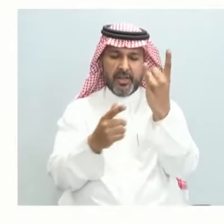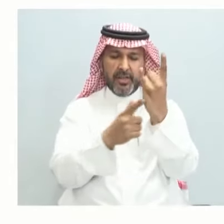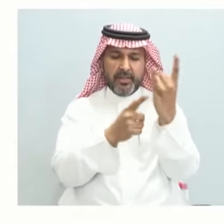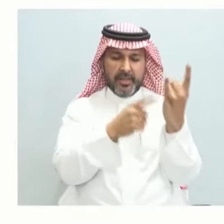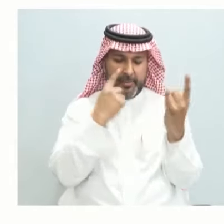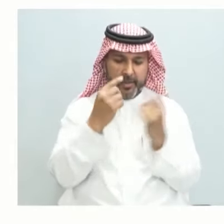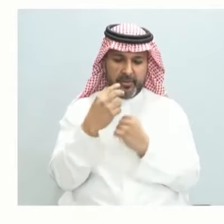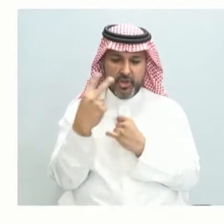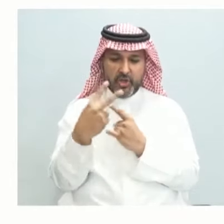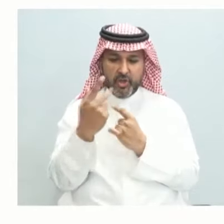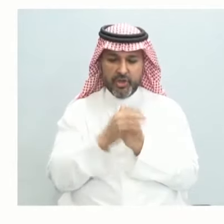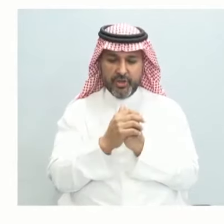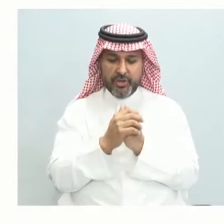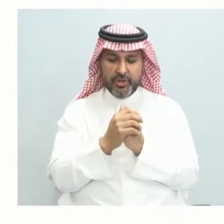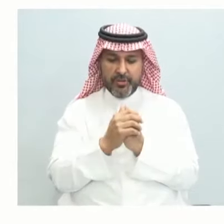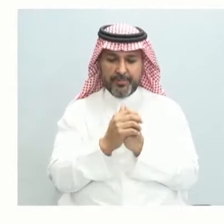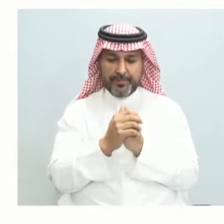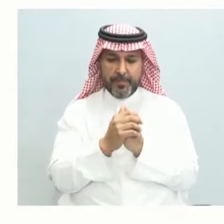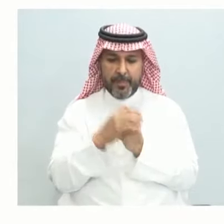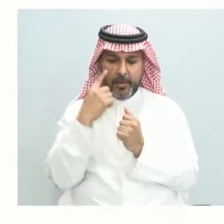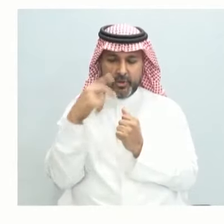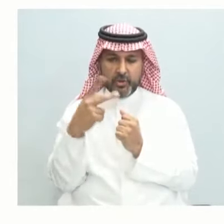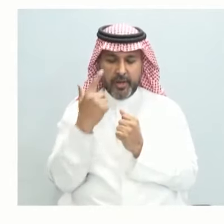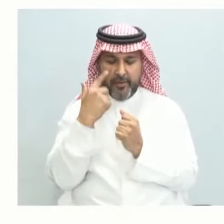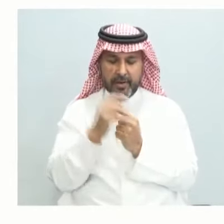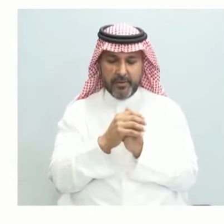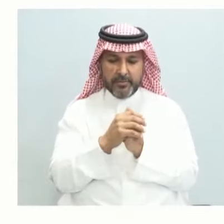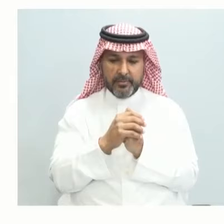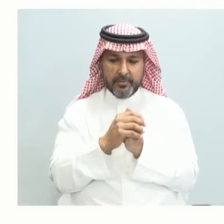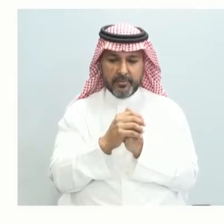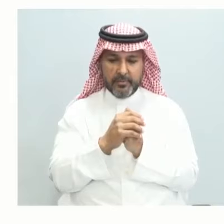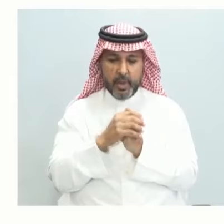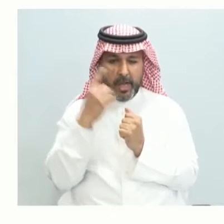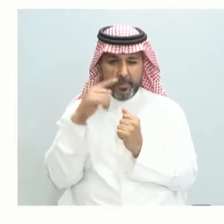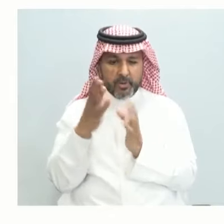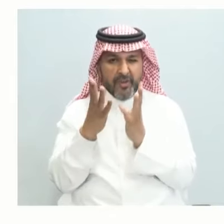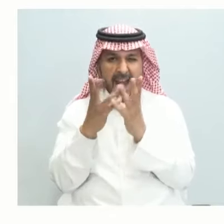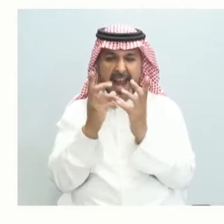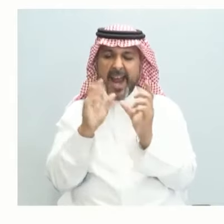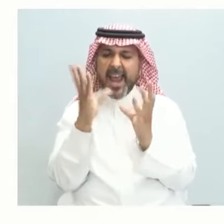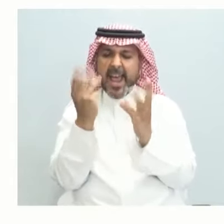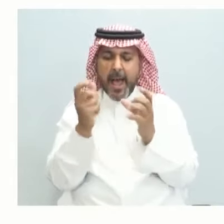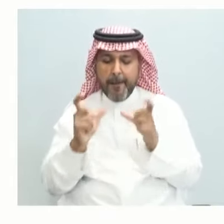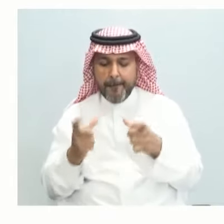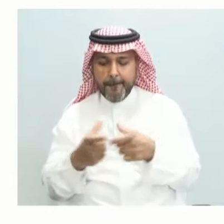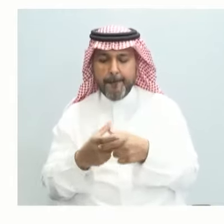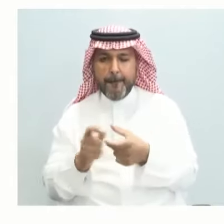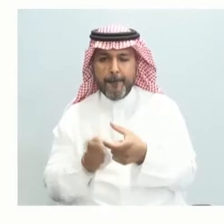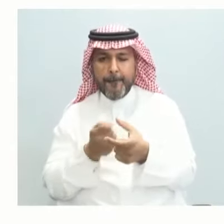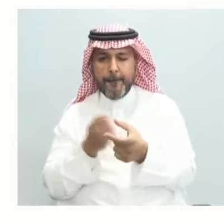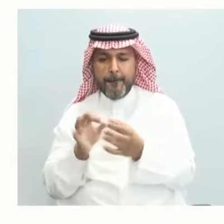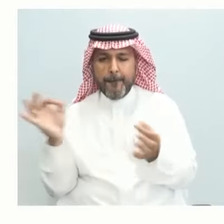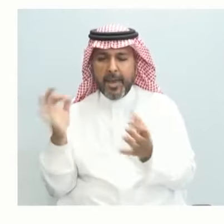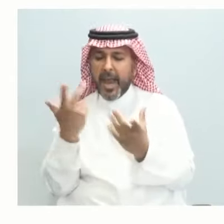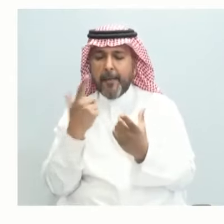القلم الرصاص والعدد 150 يمثل الاوراق الملونه والعدد